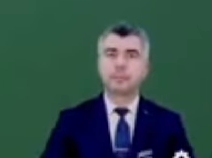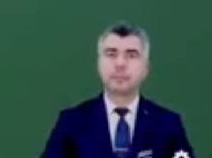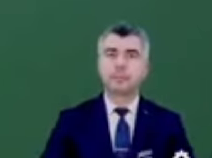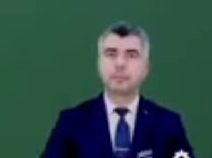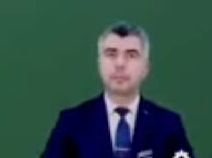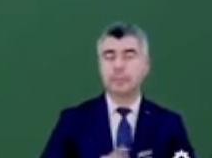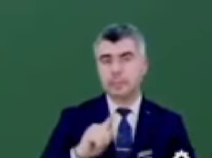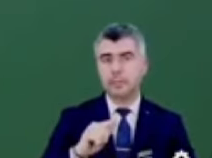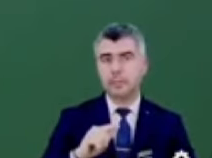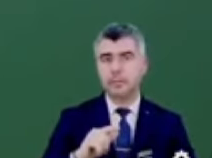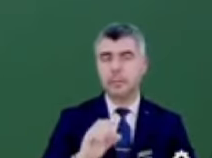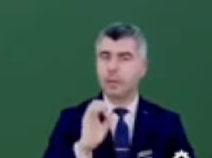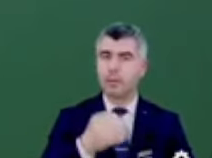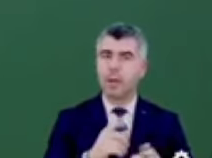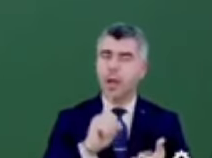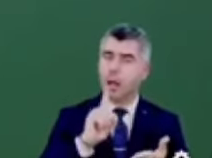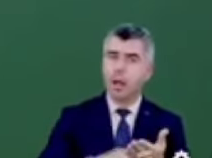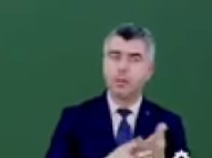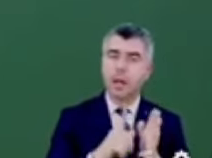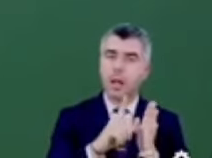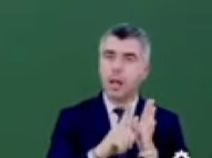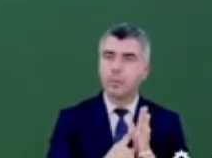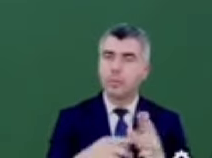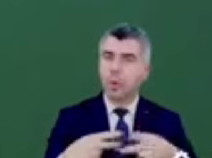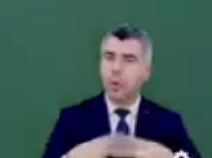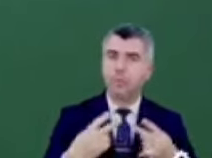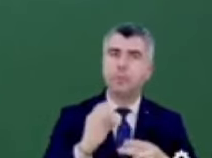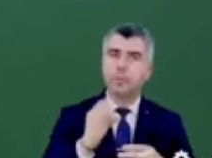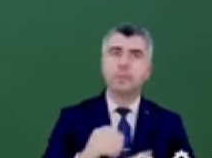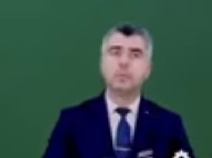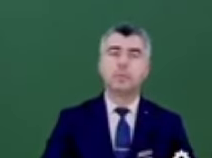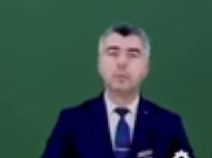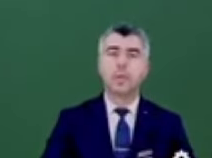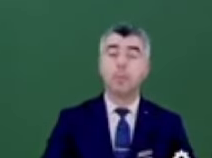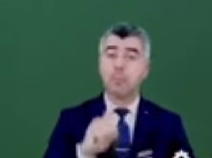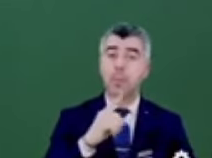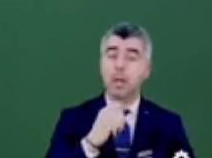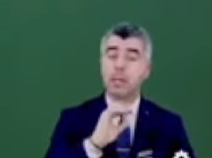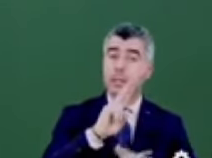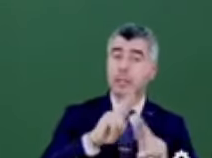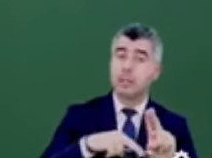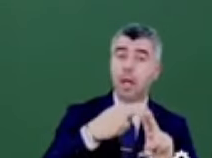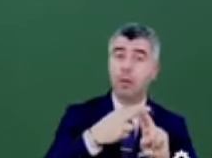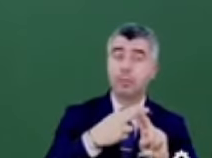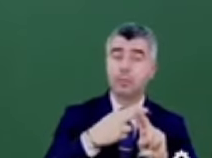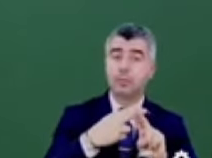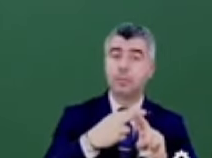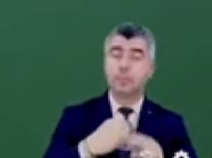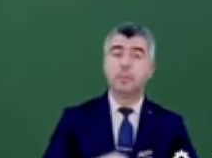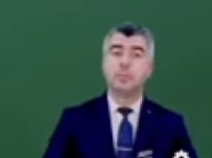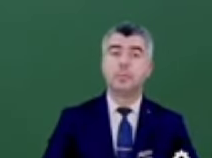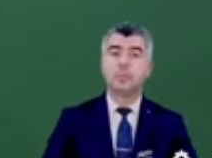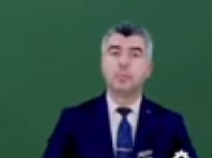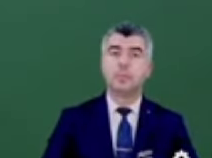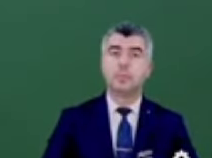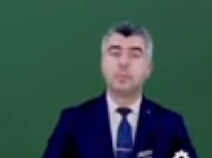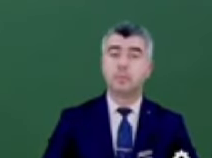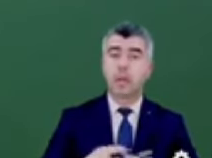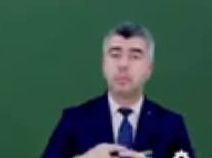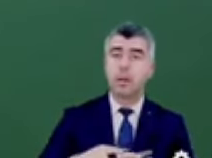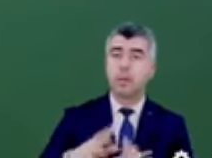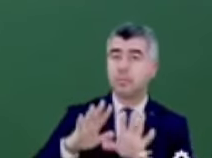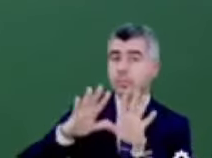كعبر على المطالبه بحقوقهم فهذا متفهم لكن اللي نبغي نقول الاجابه ان ه يعني الوقفه اللي